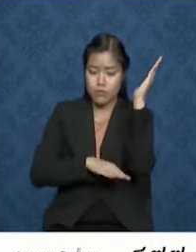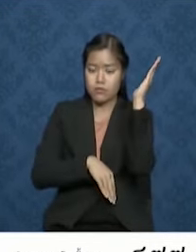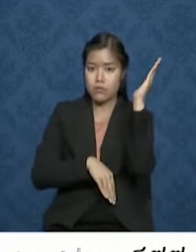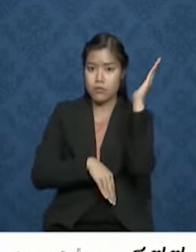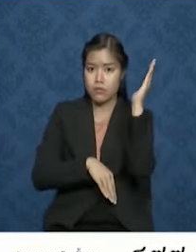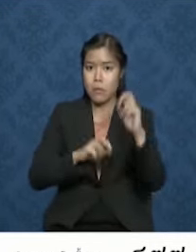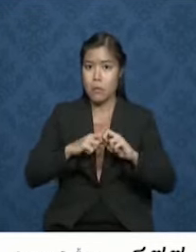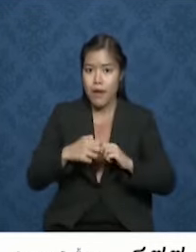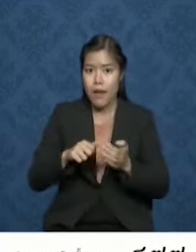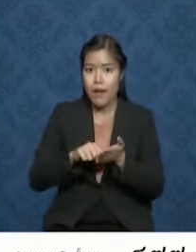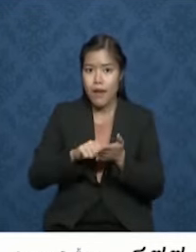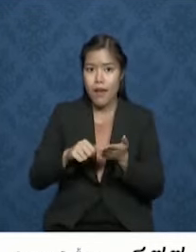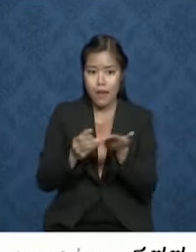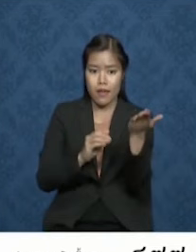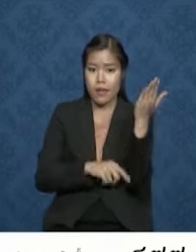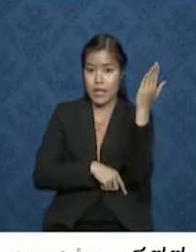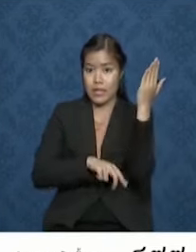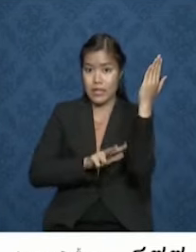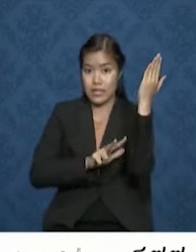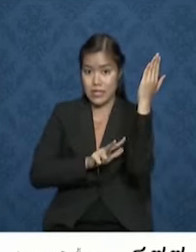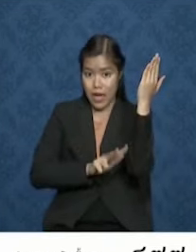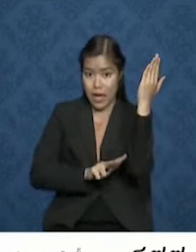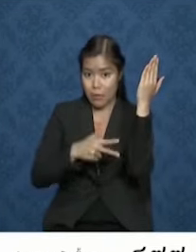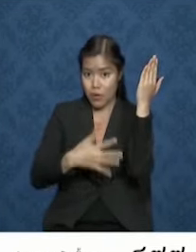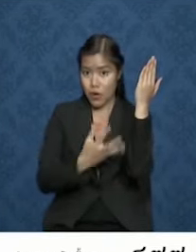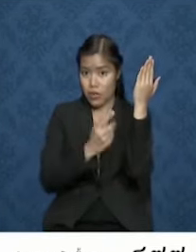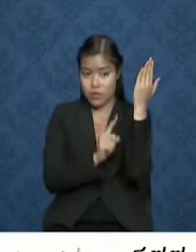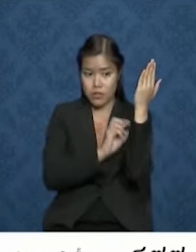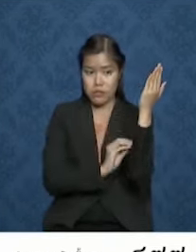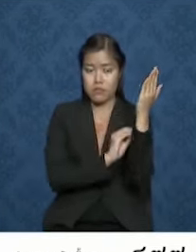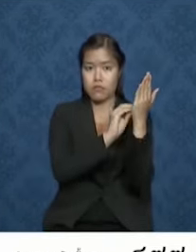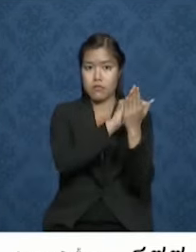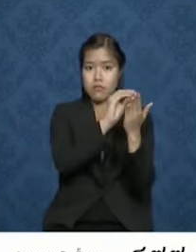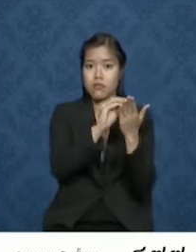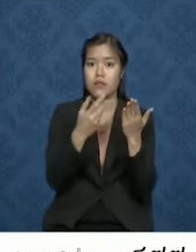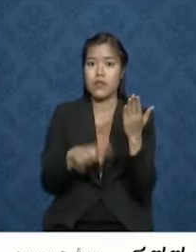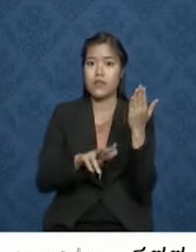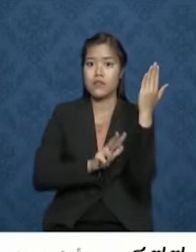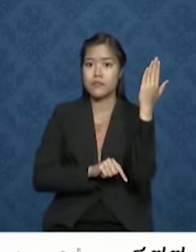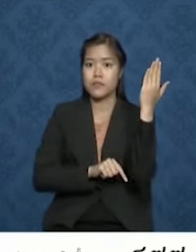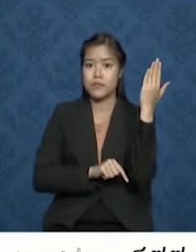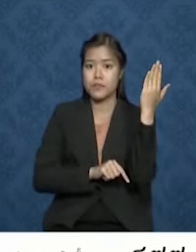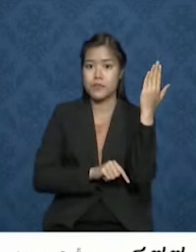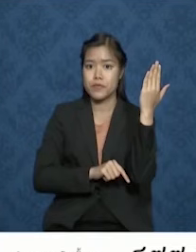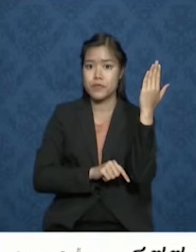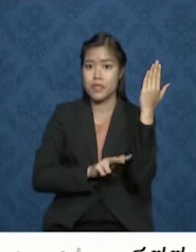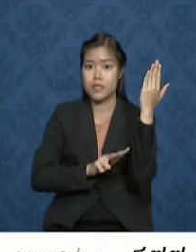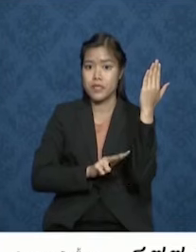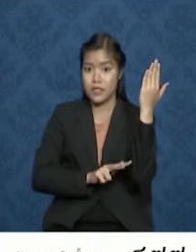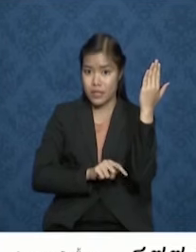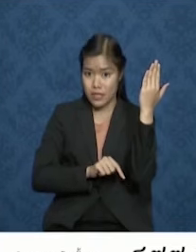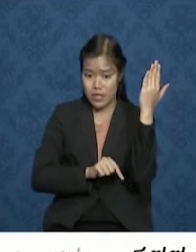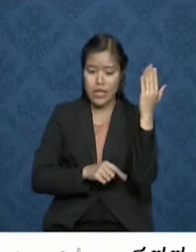4ใช้งานทั่วประเทศนะครับอยู่ในเขตหน่วยเลือกตั้งของหลายท่านในที่นี้ด้วยนะครับแต่ 3ใน 4อยู่ที่จังหวัดชายแดนภาคใต้กรมนจะอยู่ต่อ